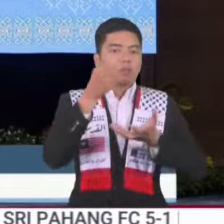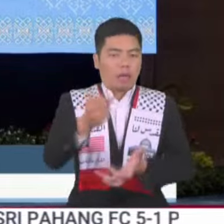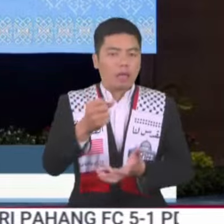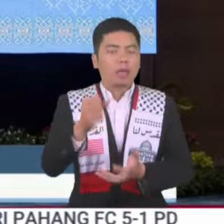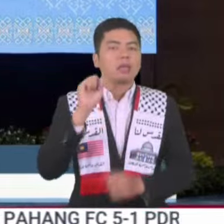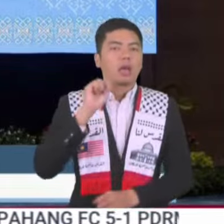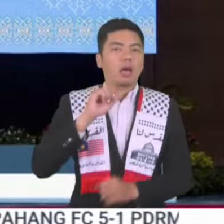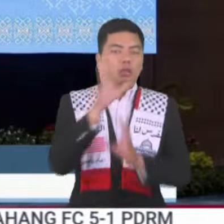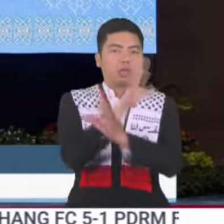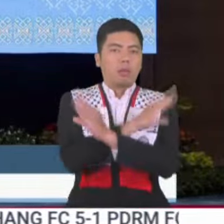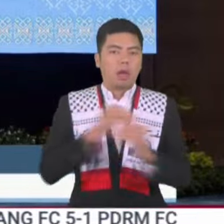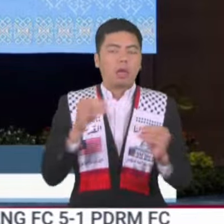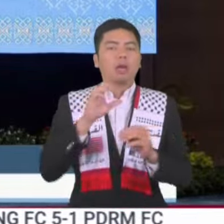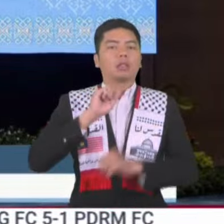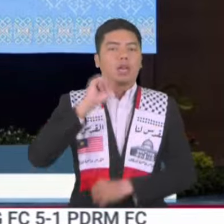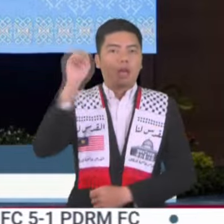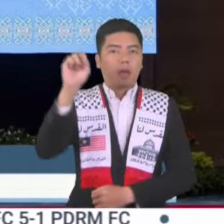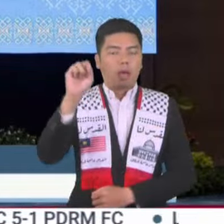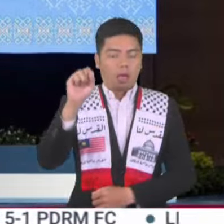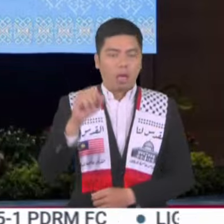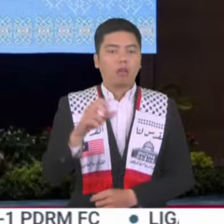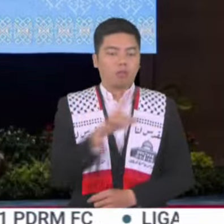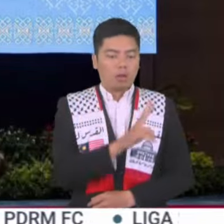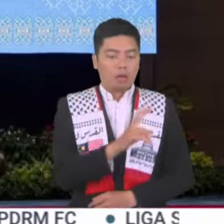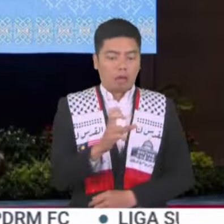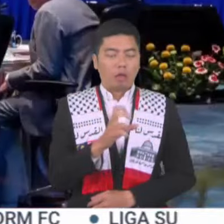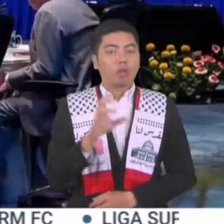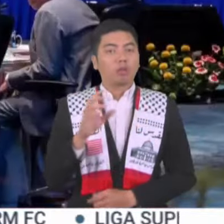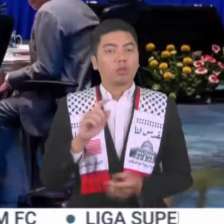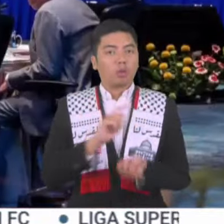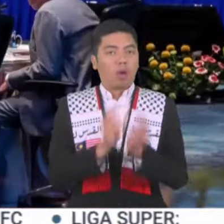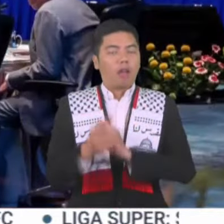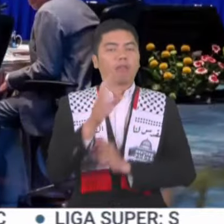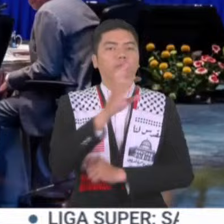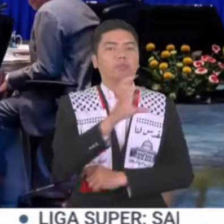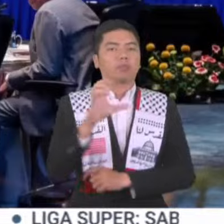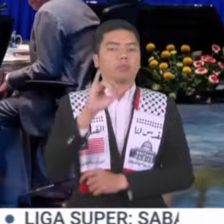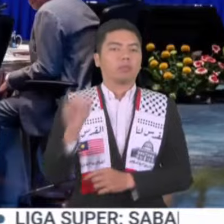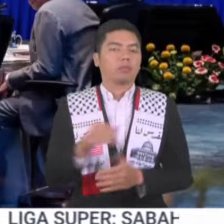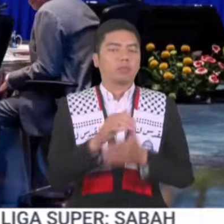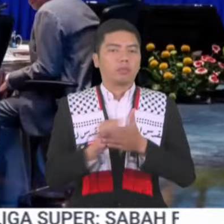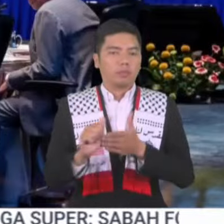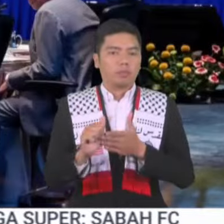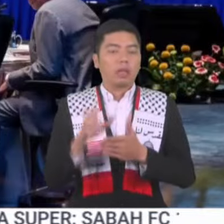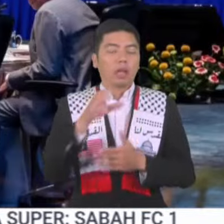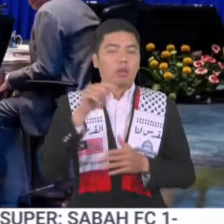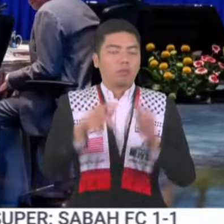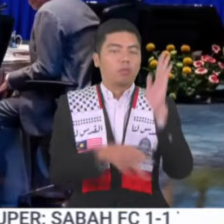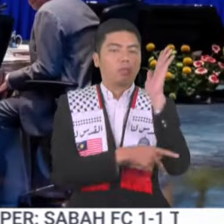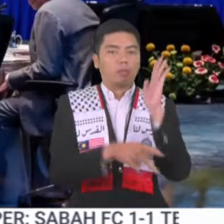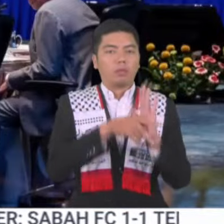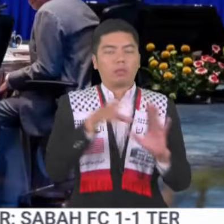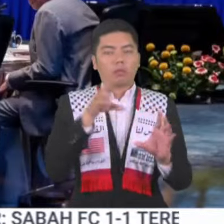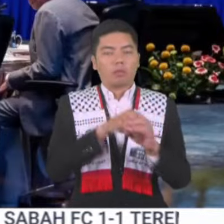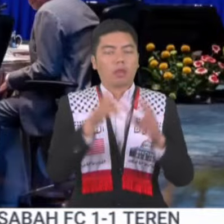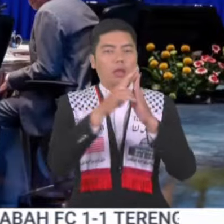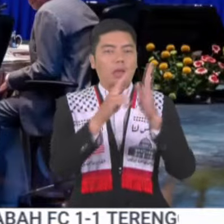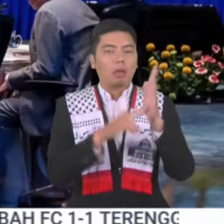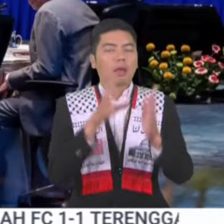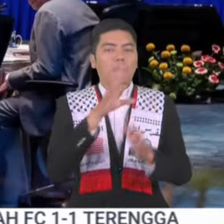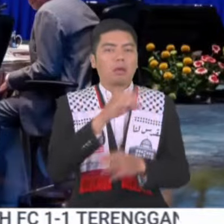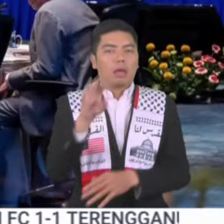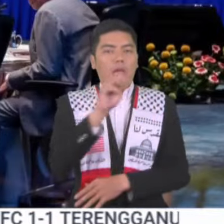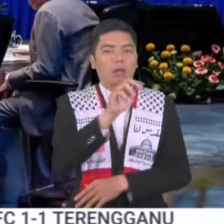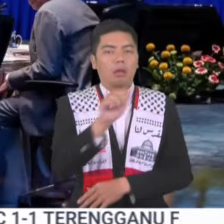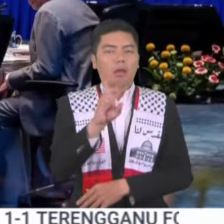Sarawak dan Sabah kepada RM600 juta. Usaha itu seperti mana terkandung dalam Perlembagaan Persekutuan selaras dengan